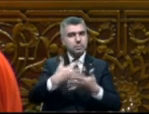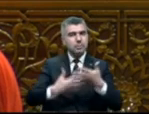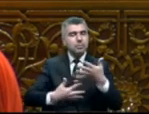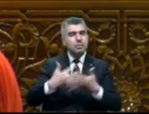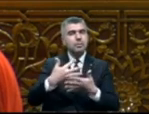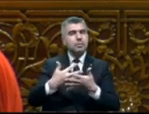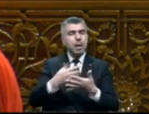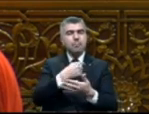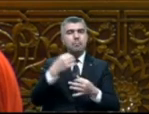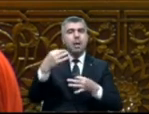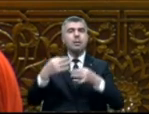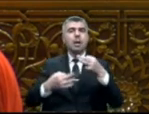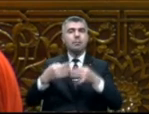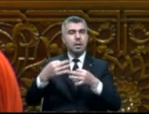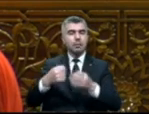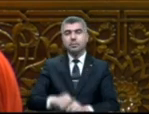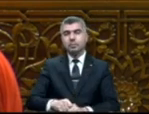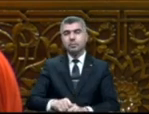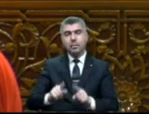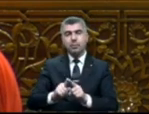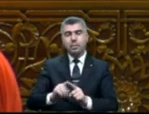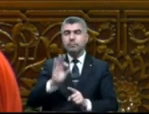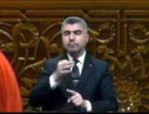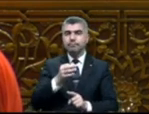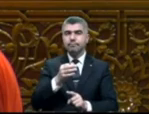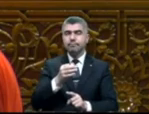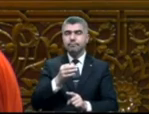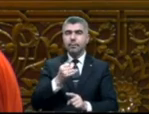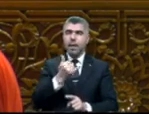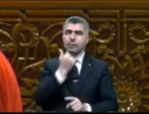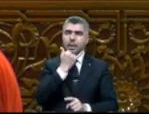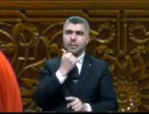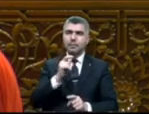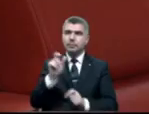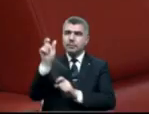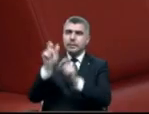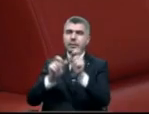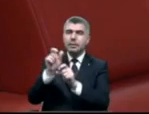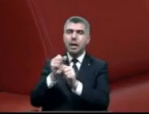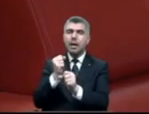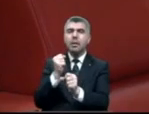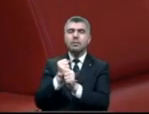في محضر مفوض قضائي، لكن للأسف لا زال هؤلاء العمال عرضة